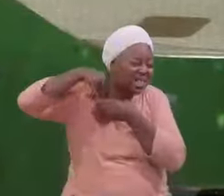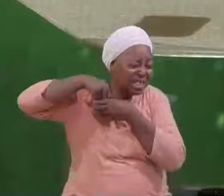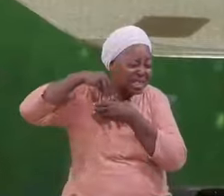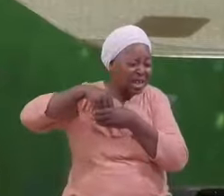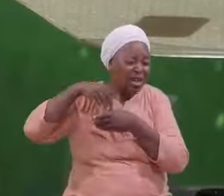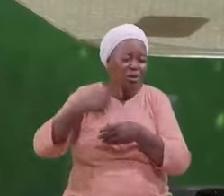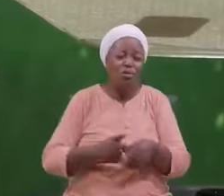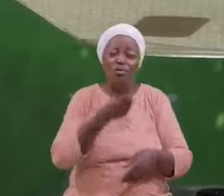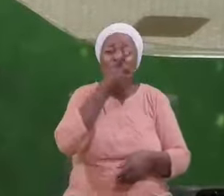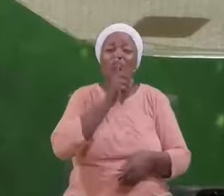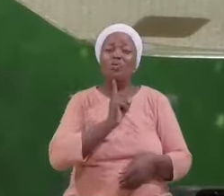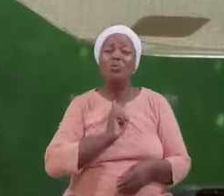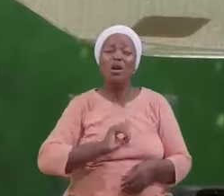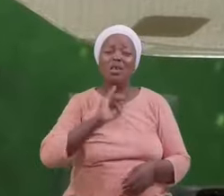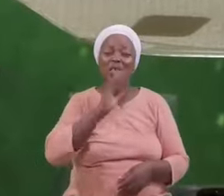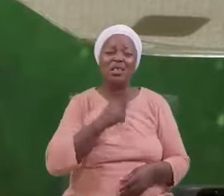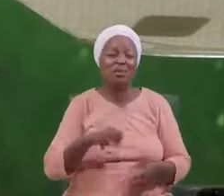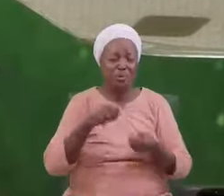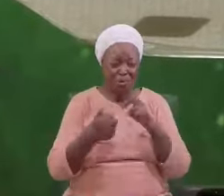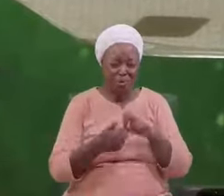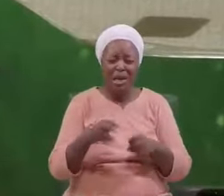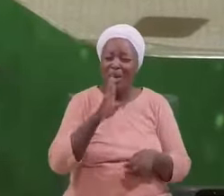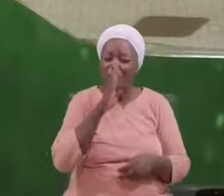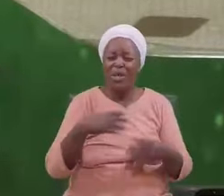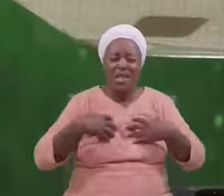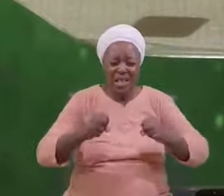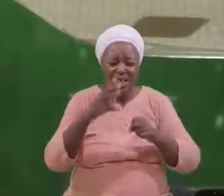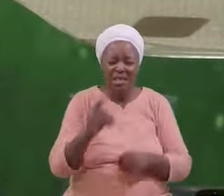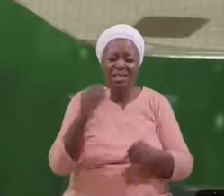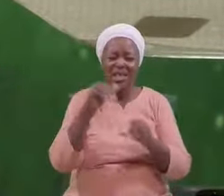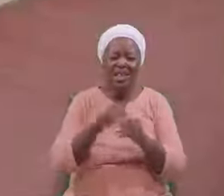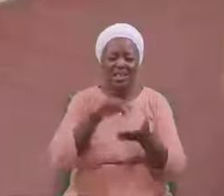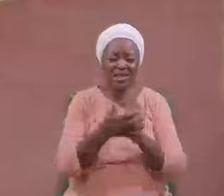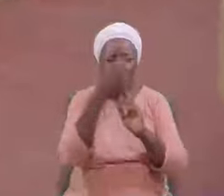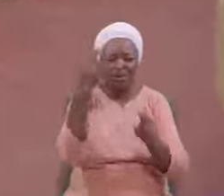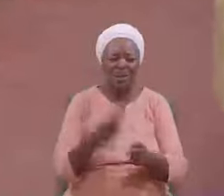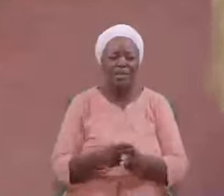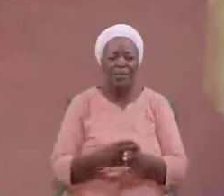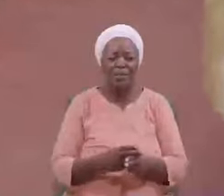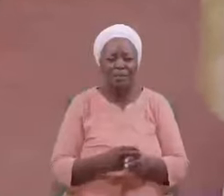et avaler quelque chose est un problème. Soyez-en guéris au nom de Jésus-Christ.